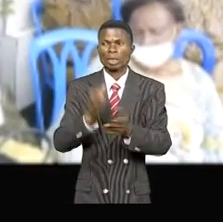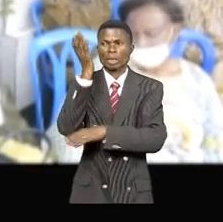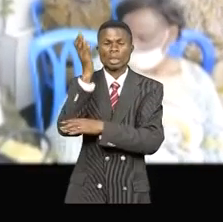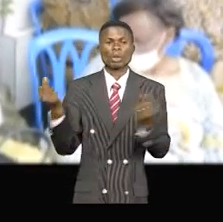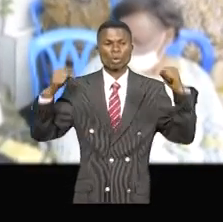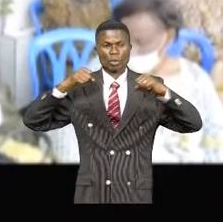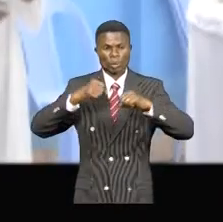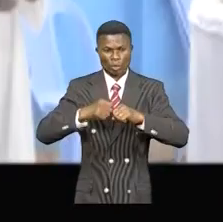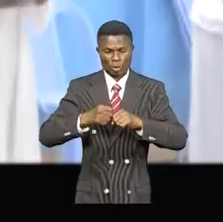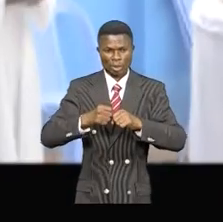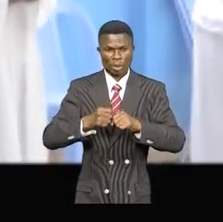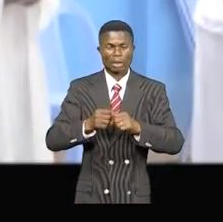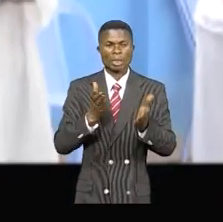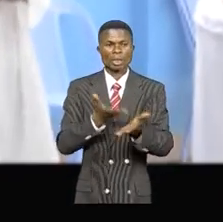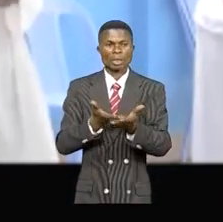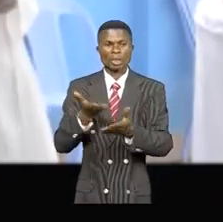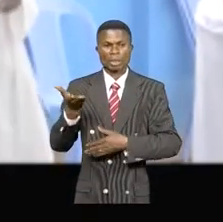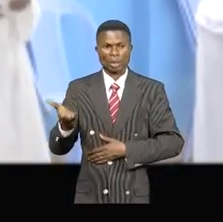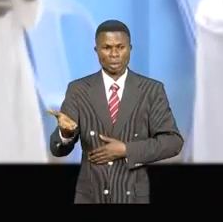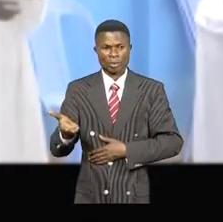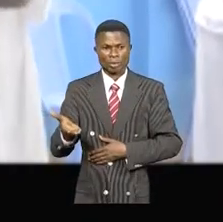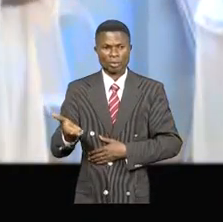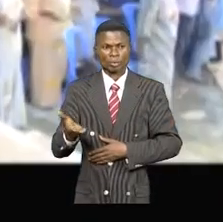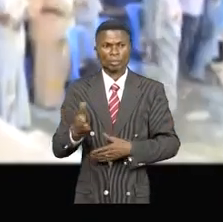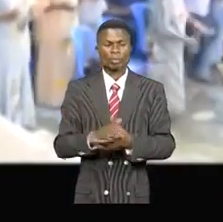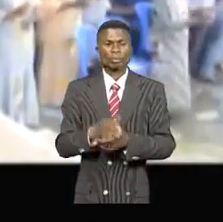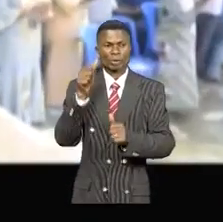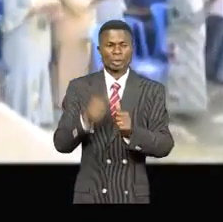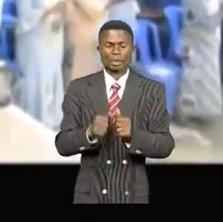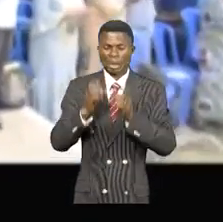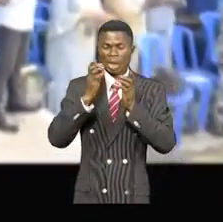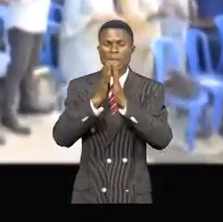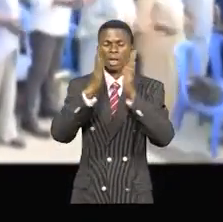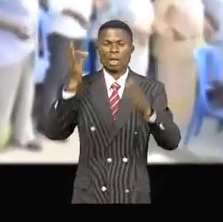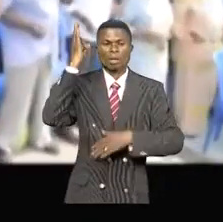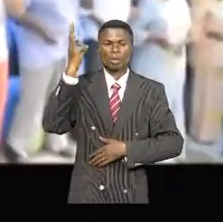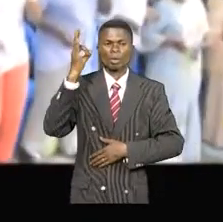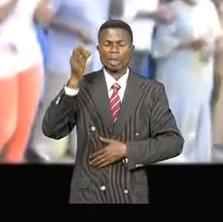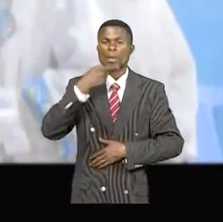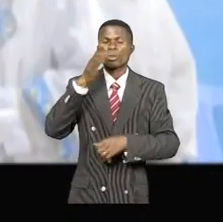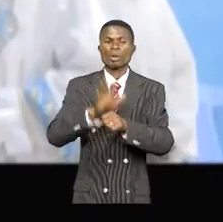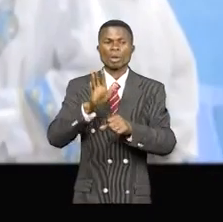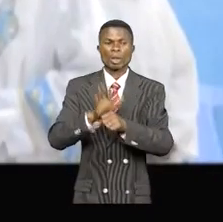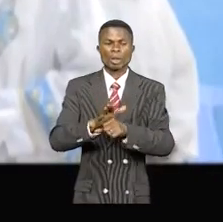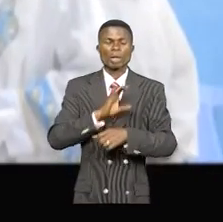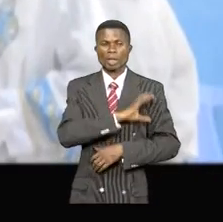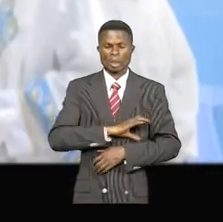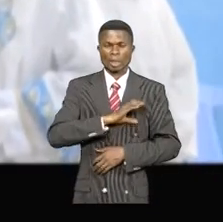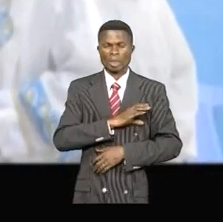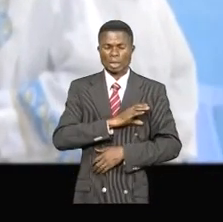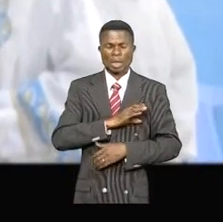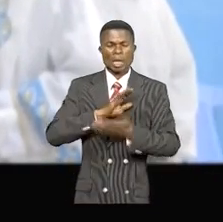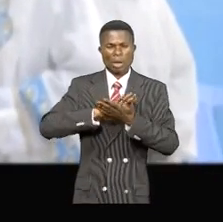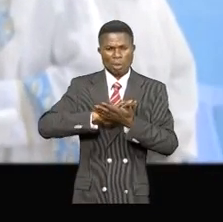qu'une messe d'action de grâce a été dite sur le lieu. Dans son homélie, le célébrant a insisté sur les caractères